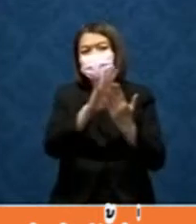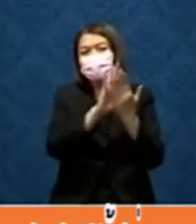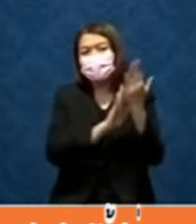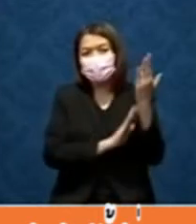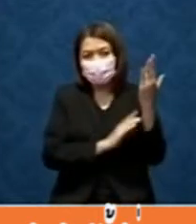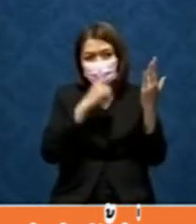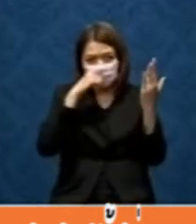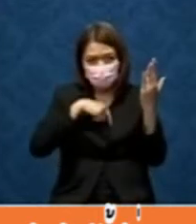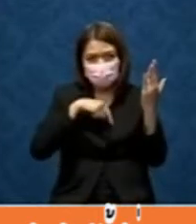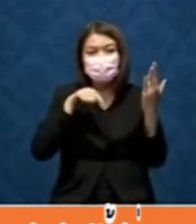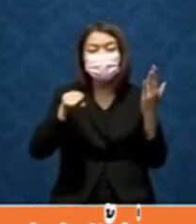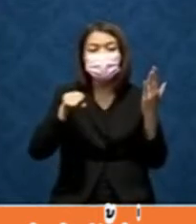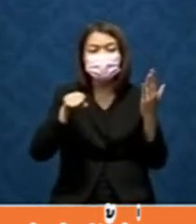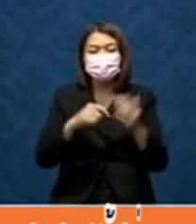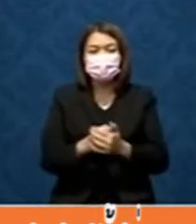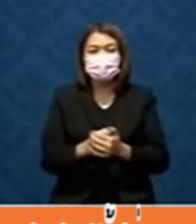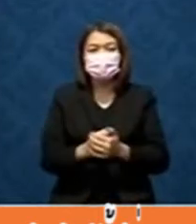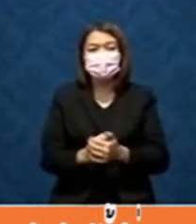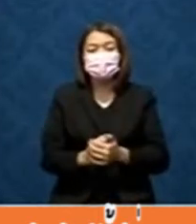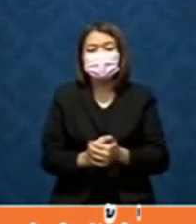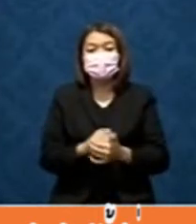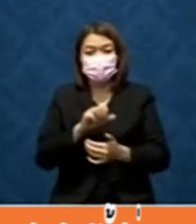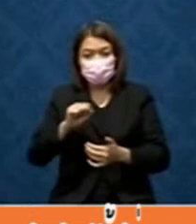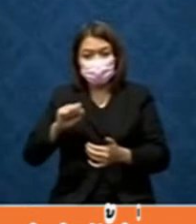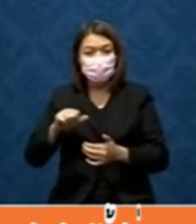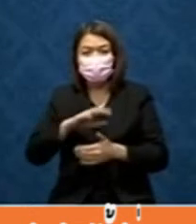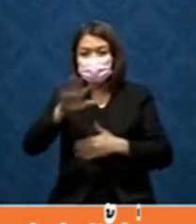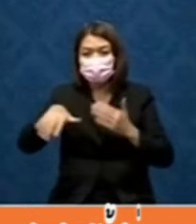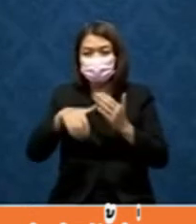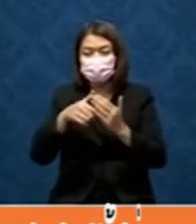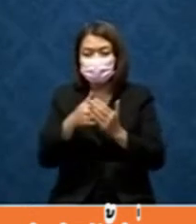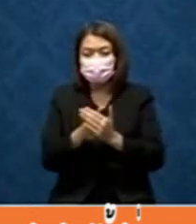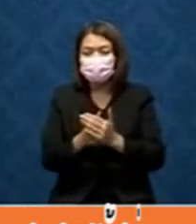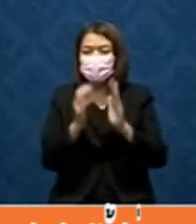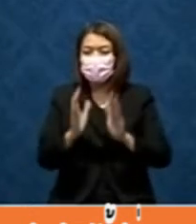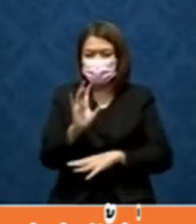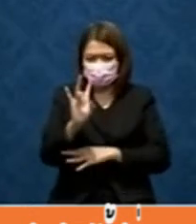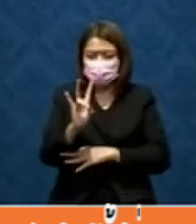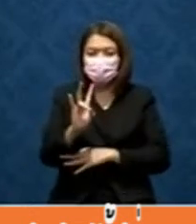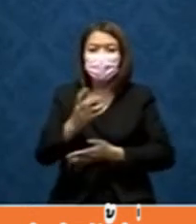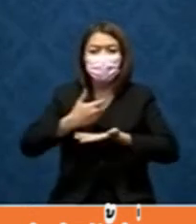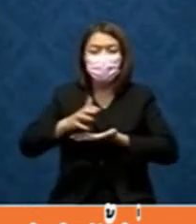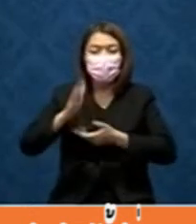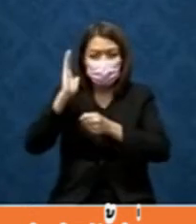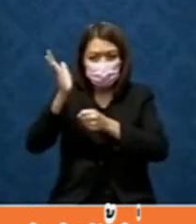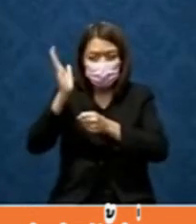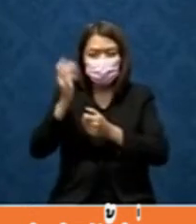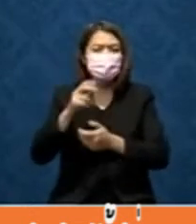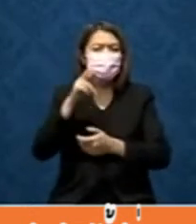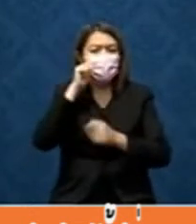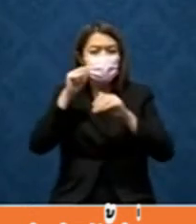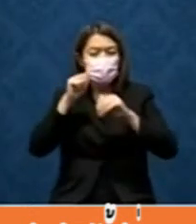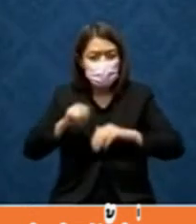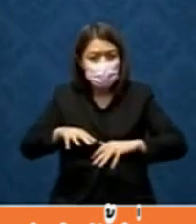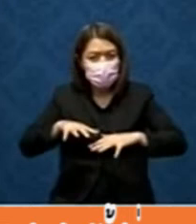านะขนาดนี้ส่ทเพอนสมาชิพักเก้าไกร ทั้หมดรวคหมอปฏิพัศเจ็ท่านพูดนั้นสถานการณ้ำท่วม